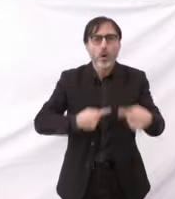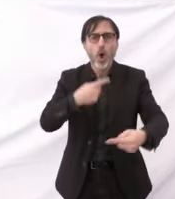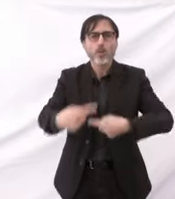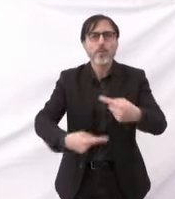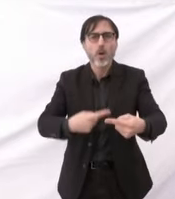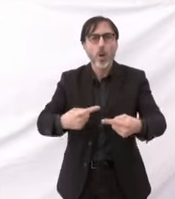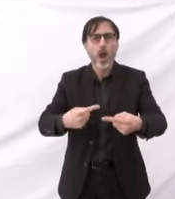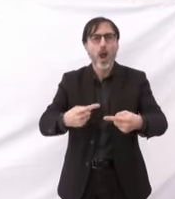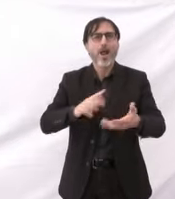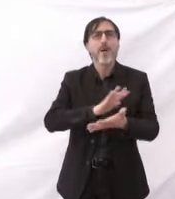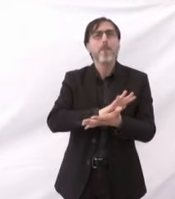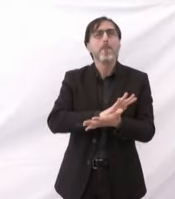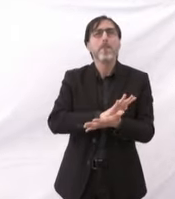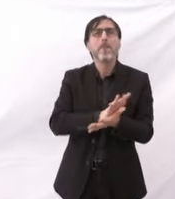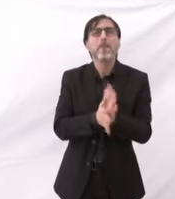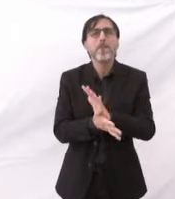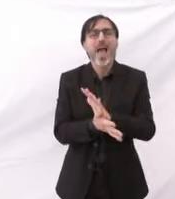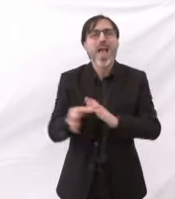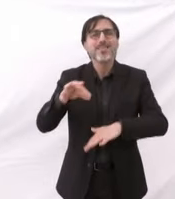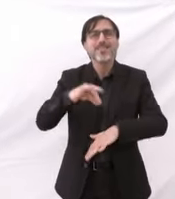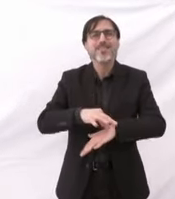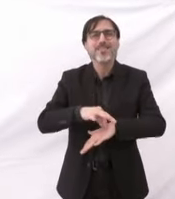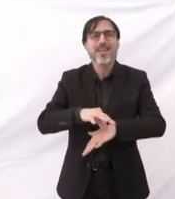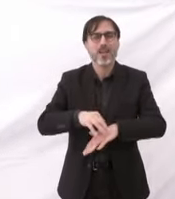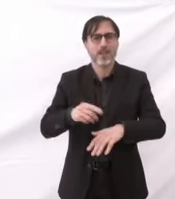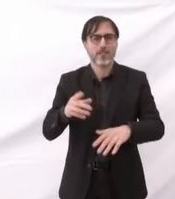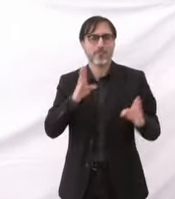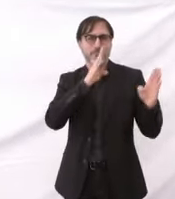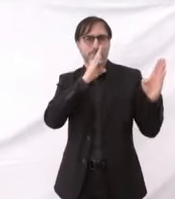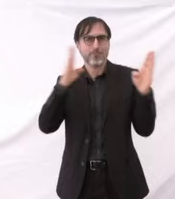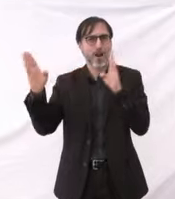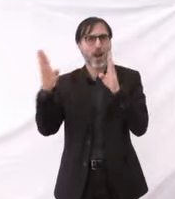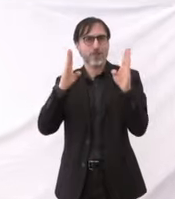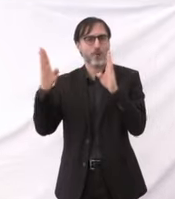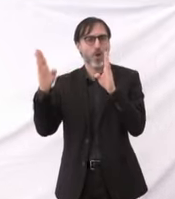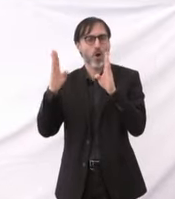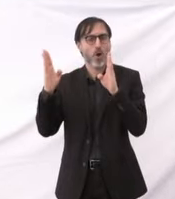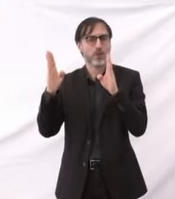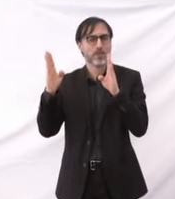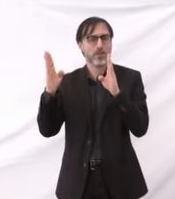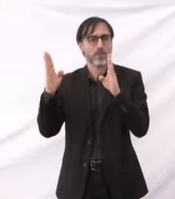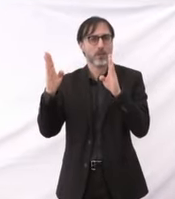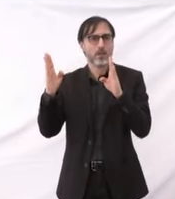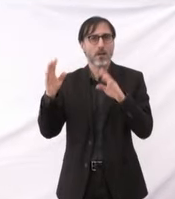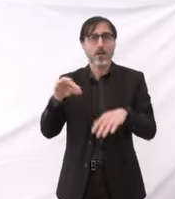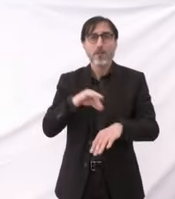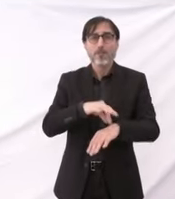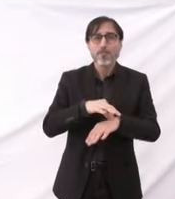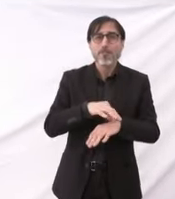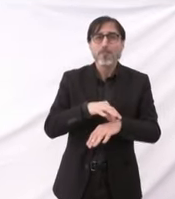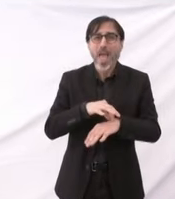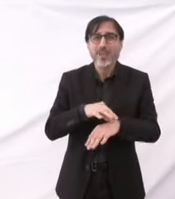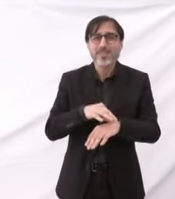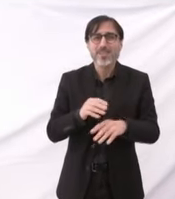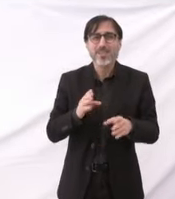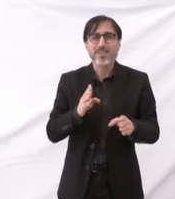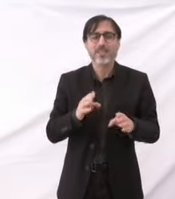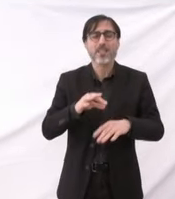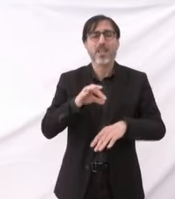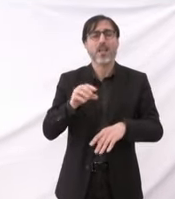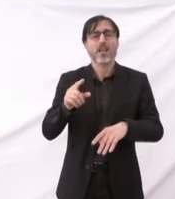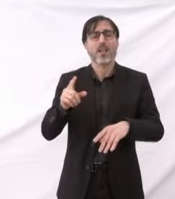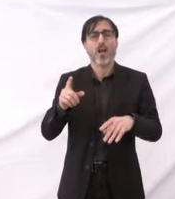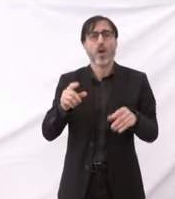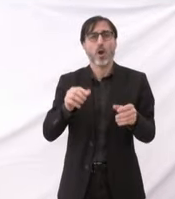mafiosa, ho detto peste mafiosa, e della peste corruttiva,